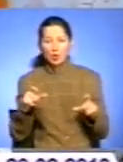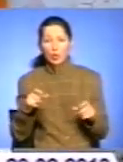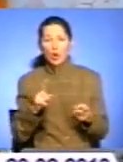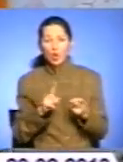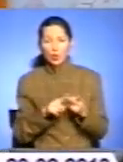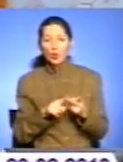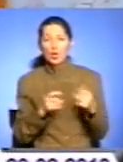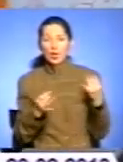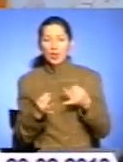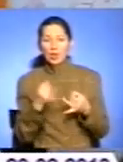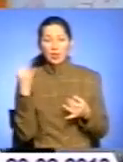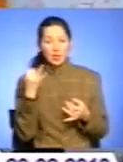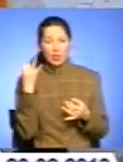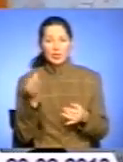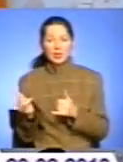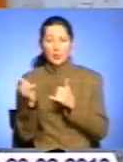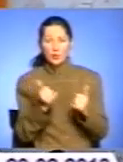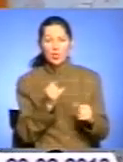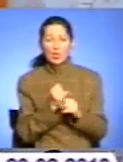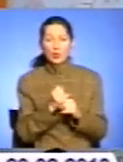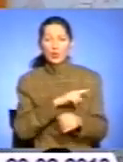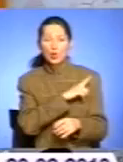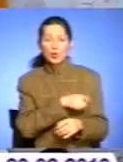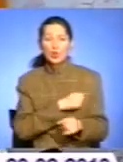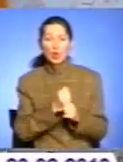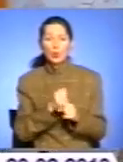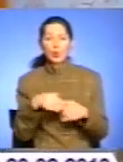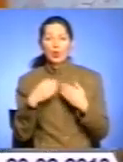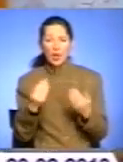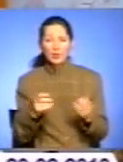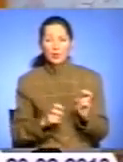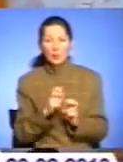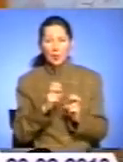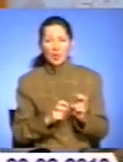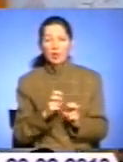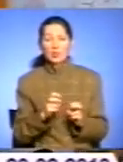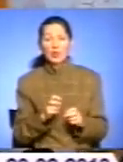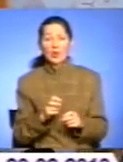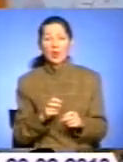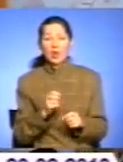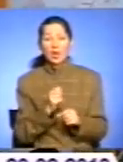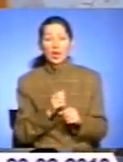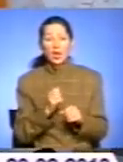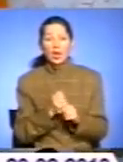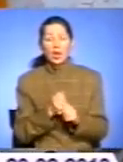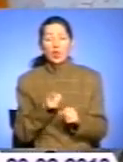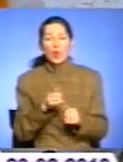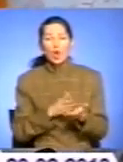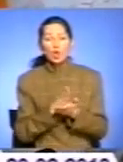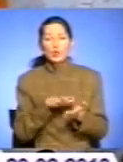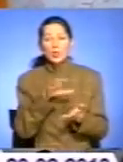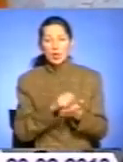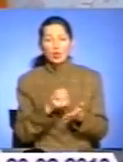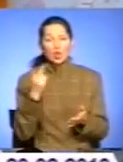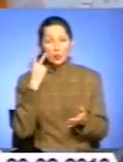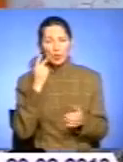це забезпечення робочою силою роботодавців, а також забезпечення навчальних місць у навчальних закладах. Тому служба зайнятості постійно здійснює